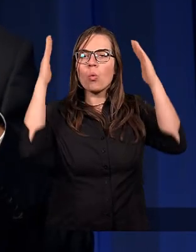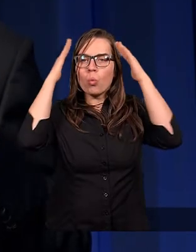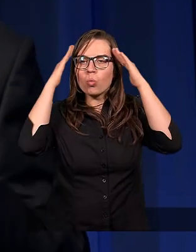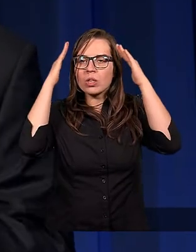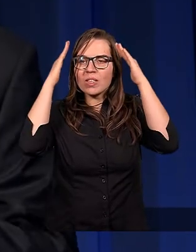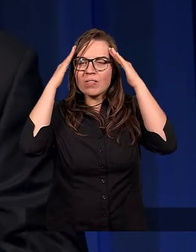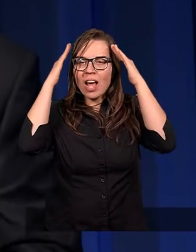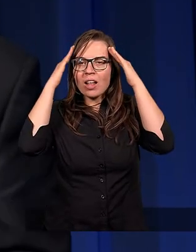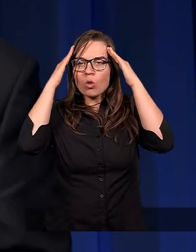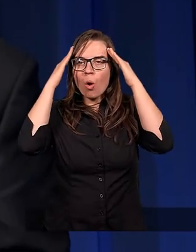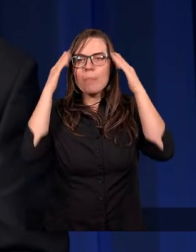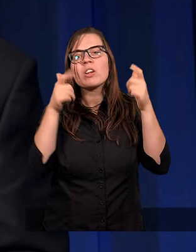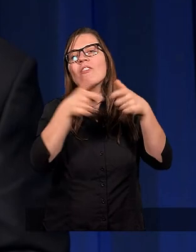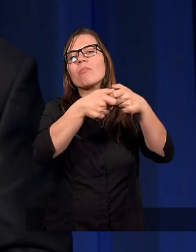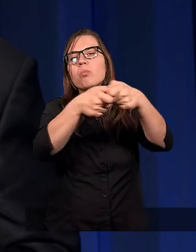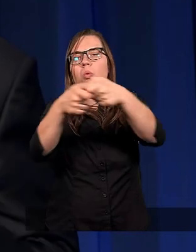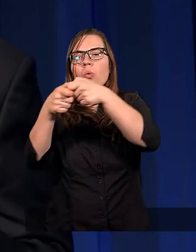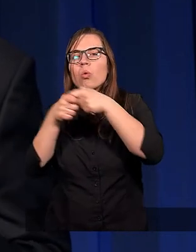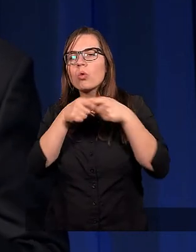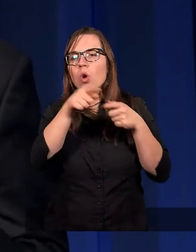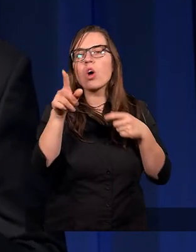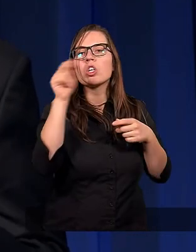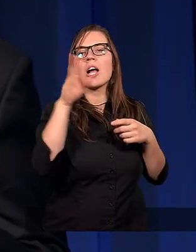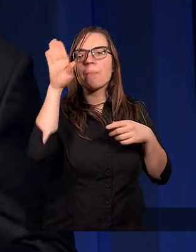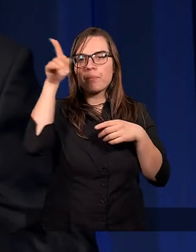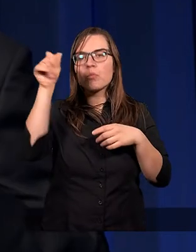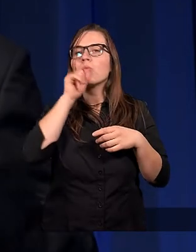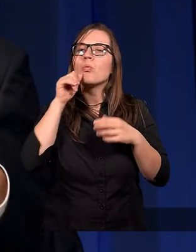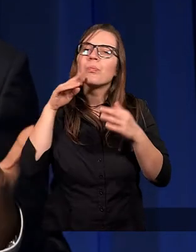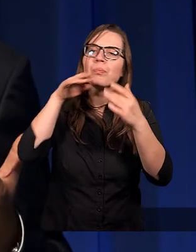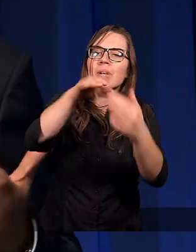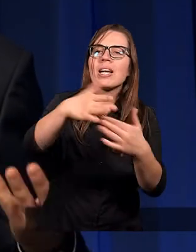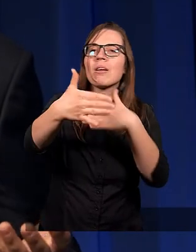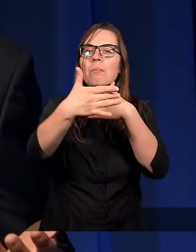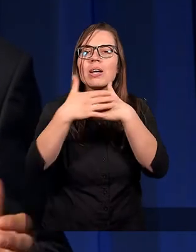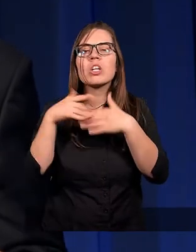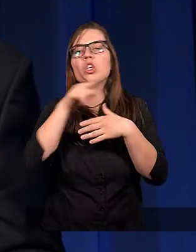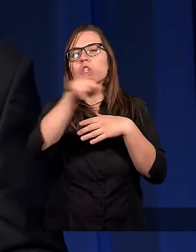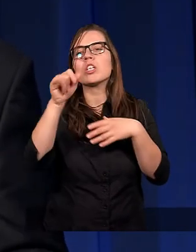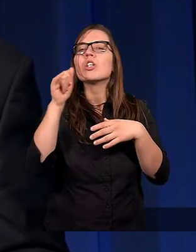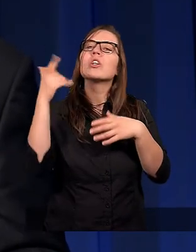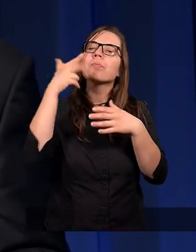uświadomić swój lud, że On próbuje się do nich zbliżyć, właściwie próbuje, On przyjdzie.